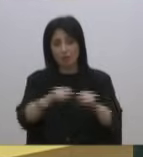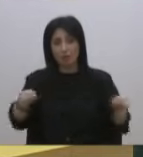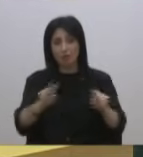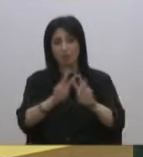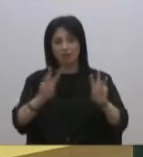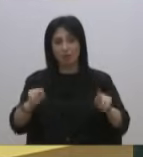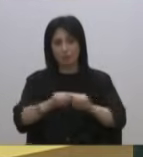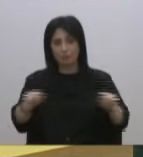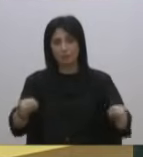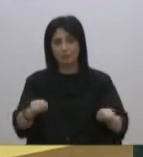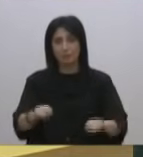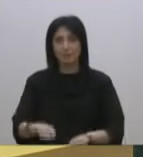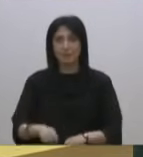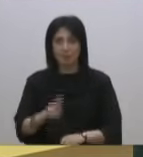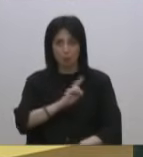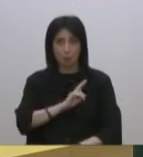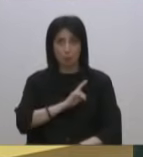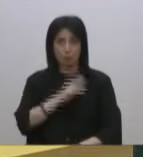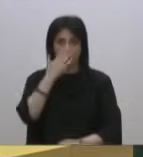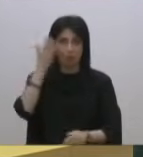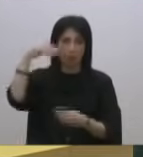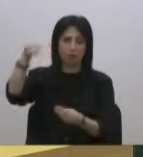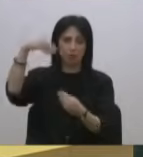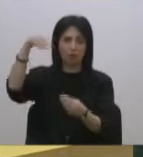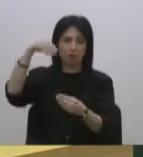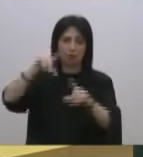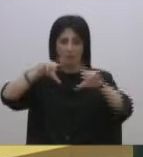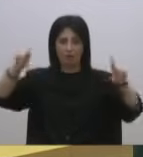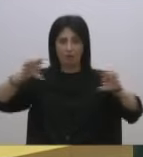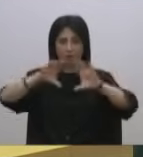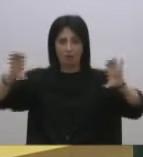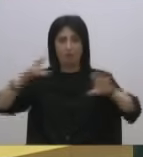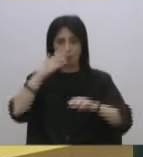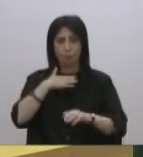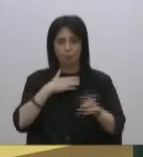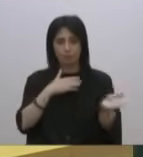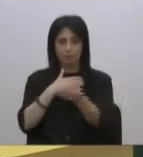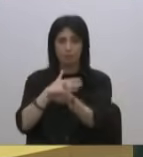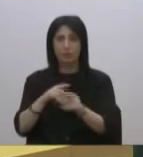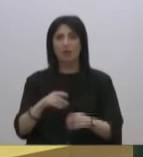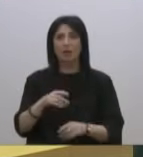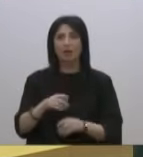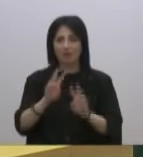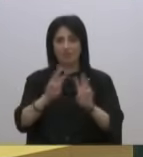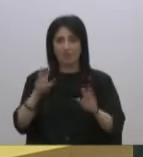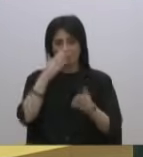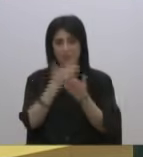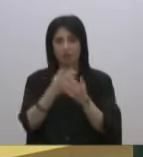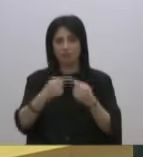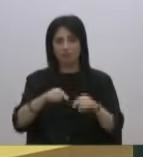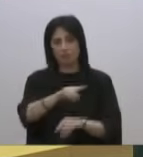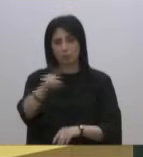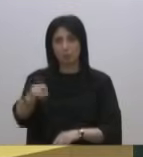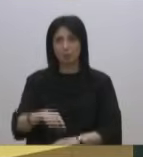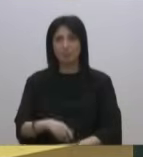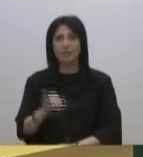გახსენით ვებგვერდები, ხო გიყვართ დემონსტრაციული ფლაიერების დემონსტრირება დემონსტრაციულად? გახსენით ვებგვერდები, აჩვენეთ ჩვენ